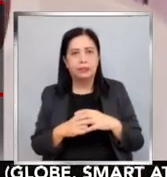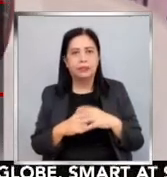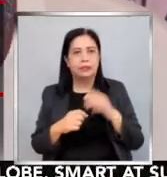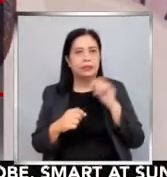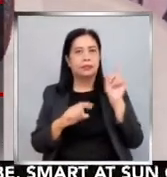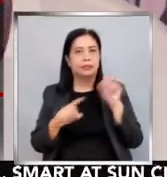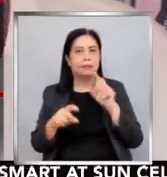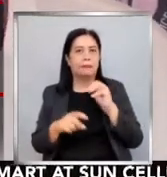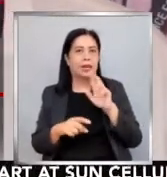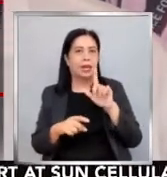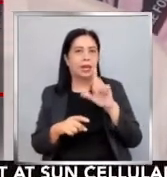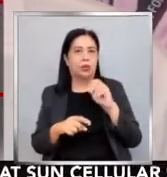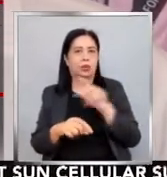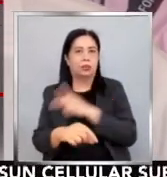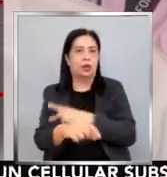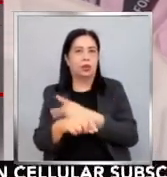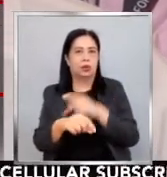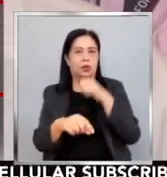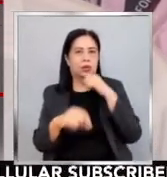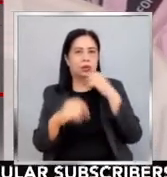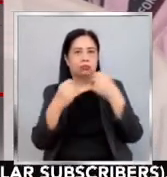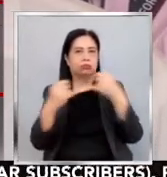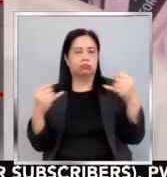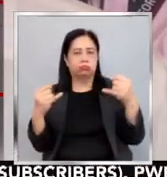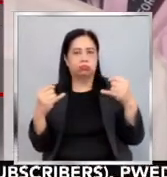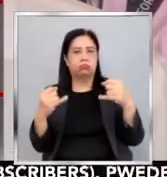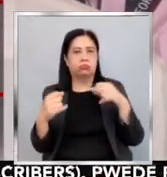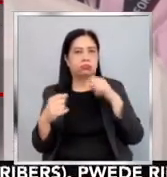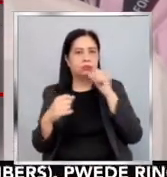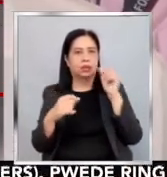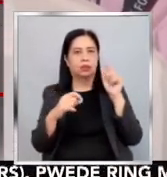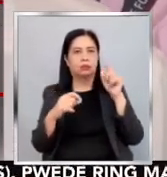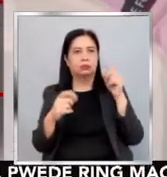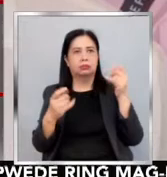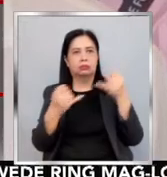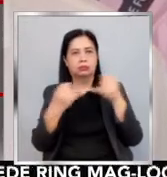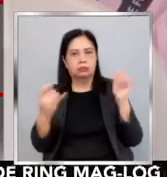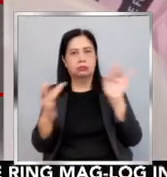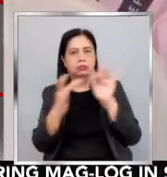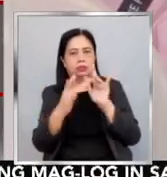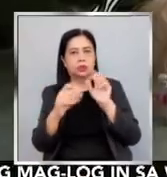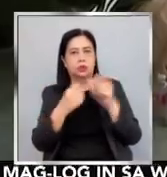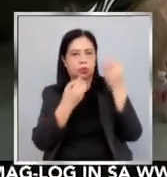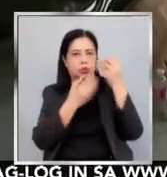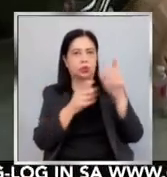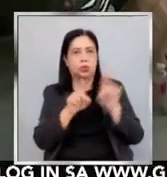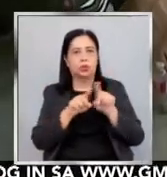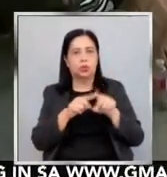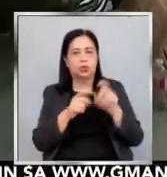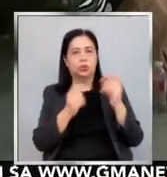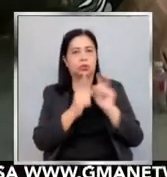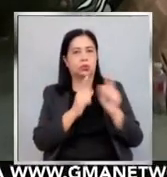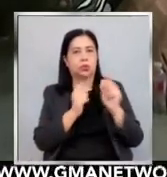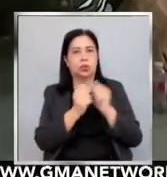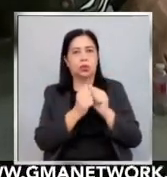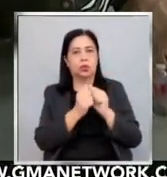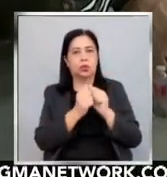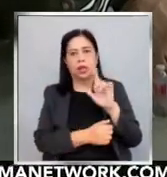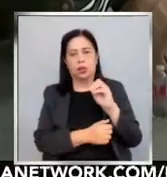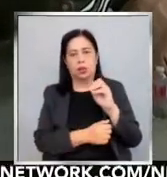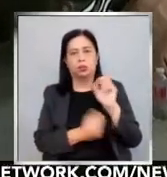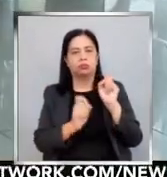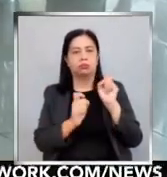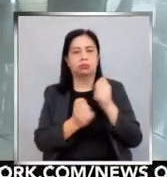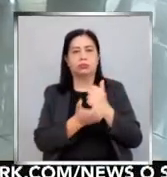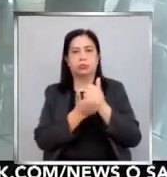dito sa linya ng MIAA. Kaya nakipag-coordinate din kami sa Meralco. Ayon sa Meralco, agad silang rumesponde